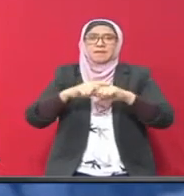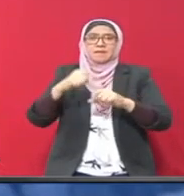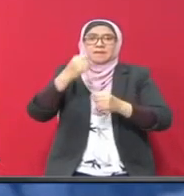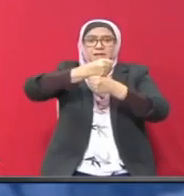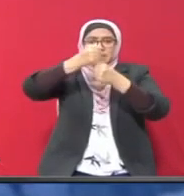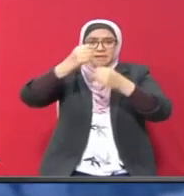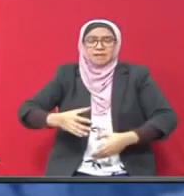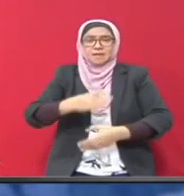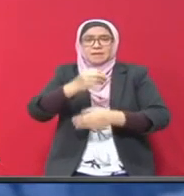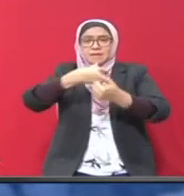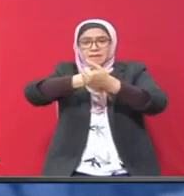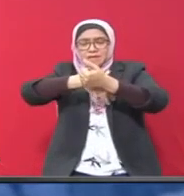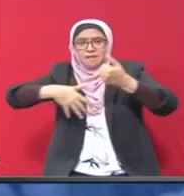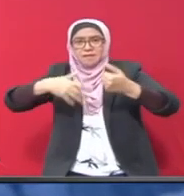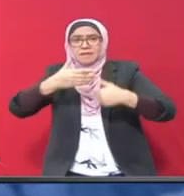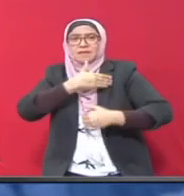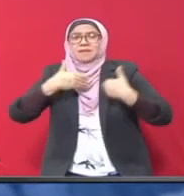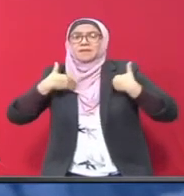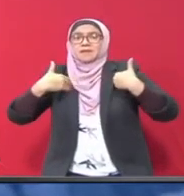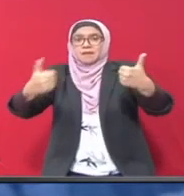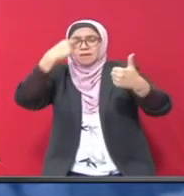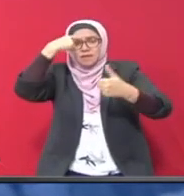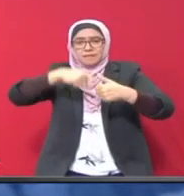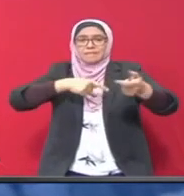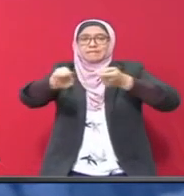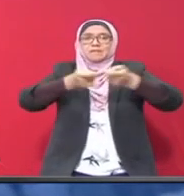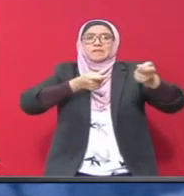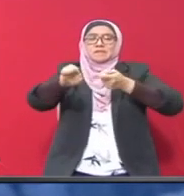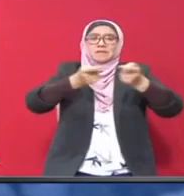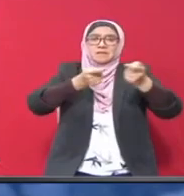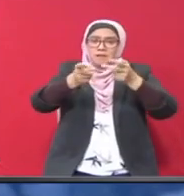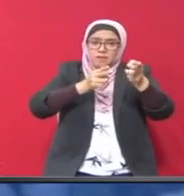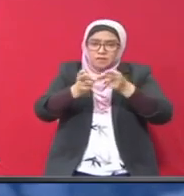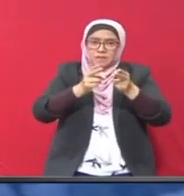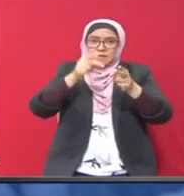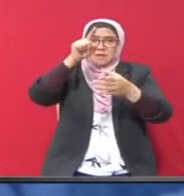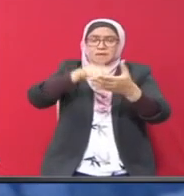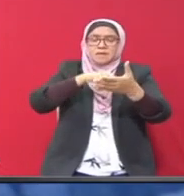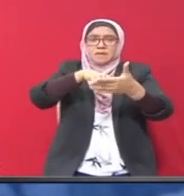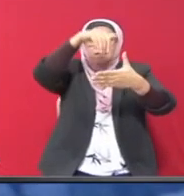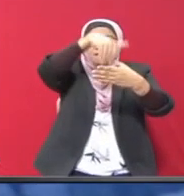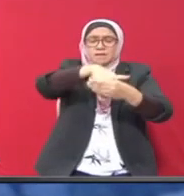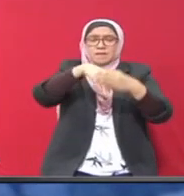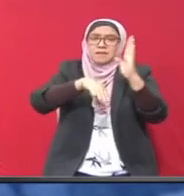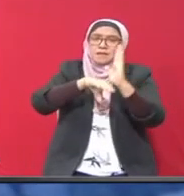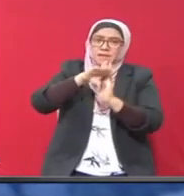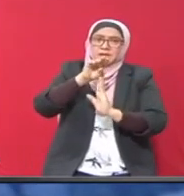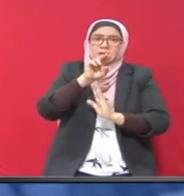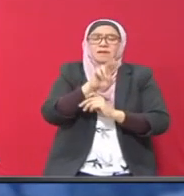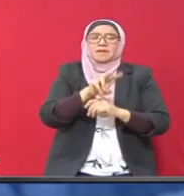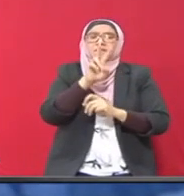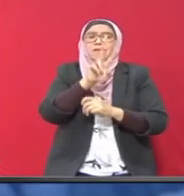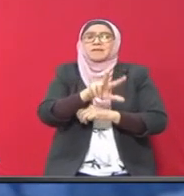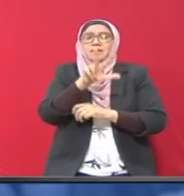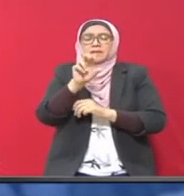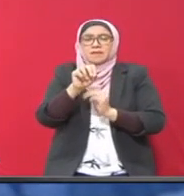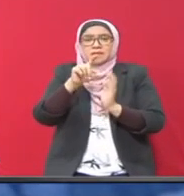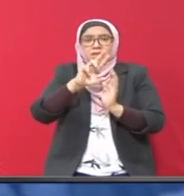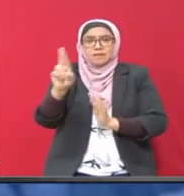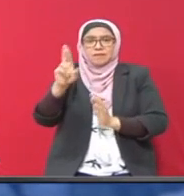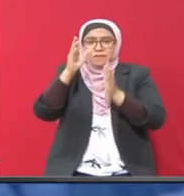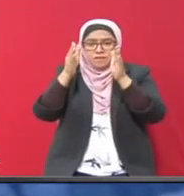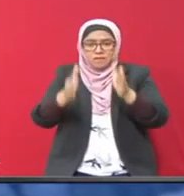penghuni pengemudi di Batu sapi yang berjumlah lebih daripada 32.000 orang atas dasar itu kerajaan